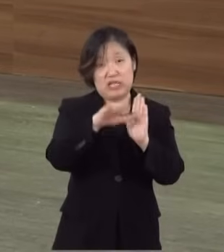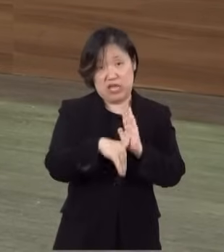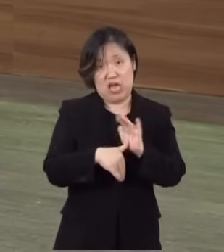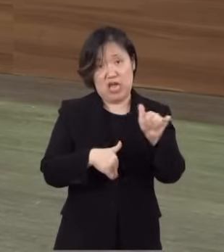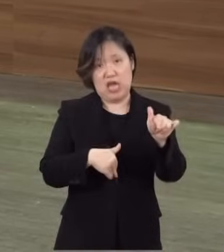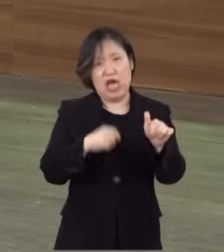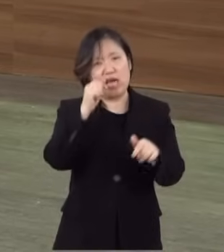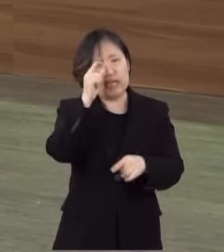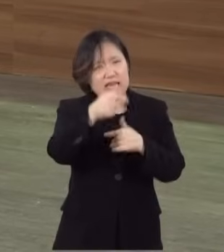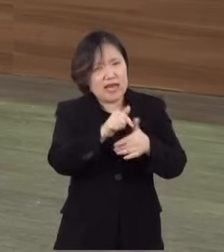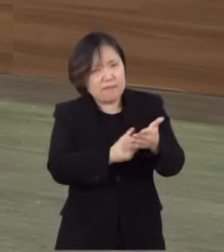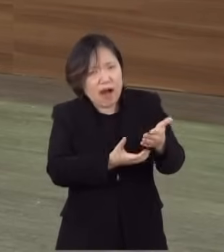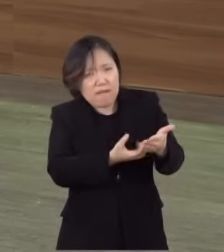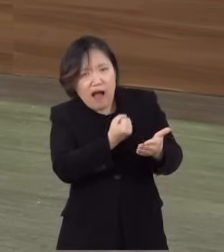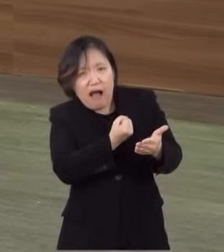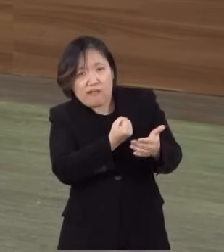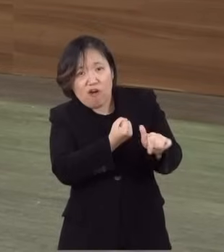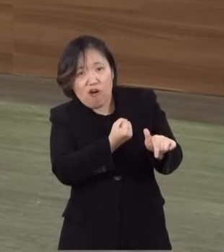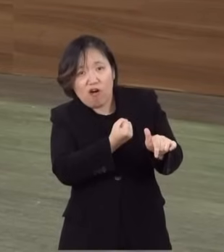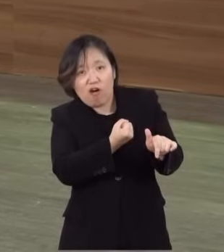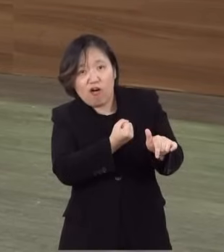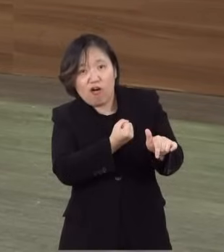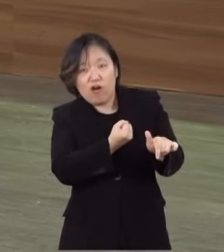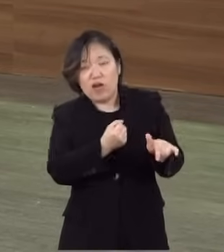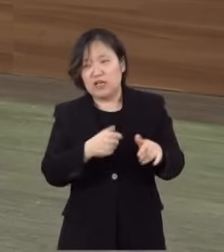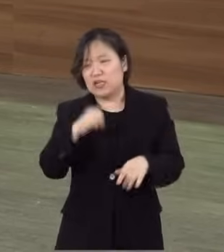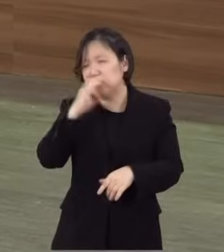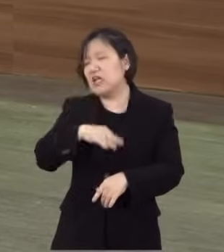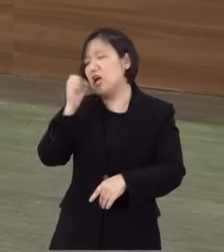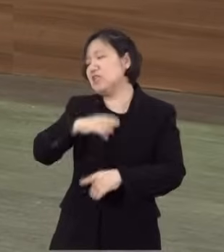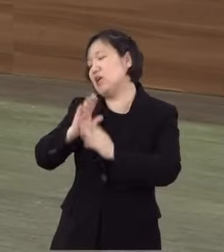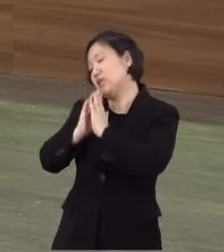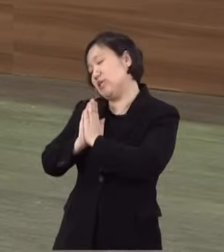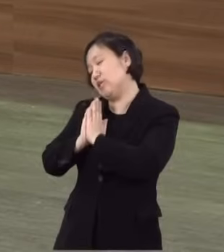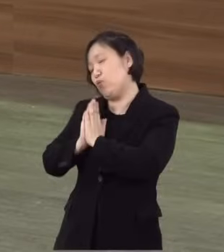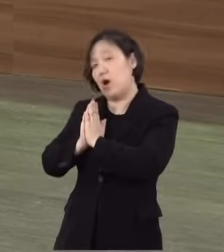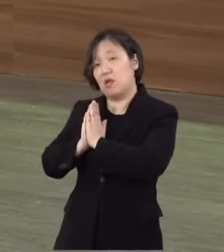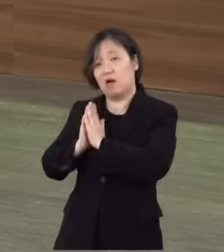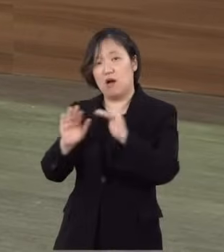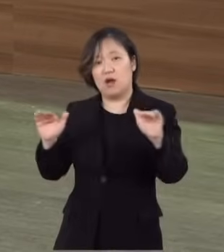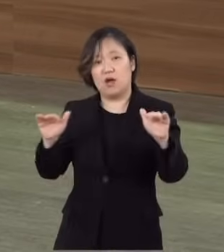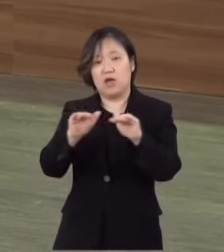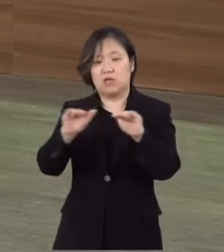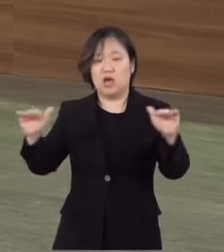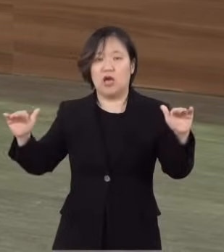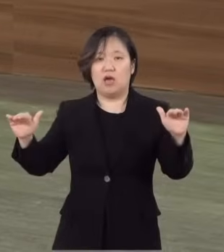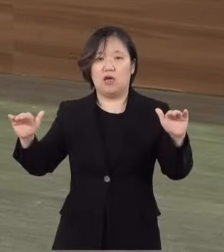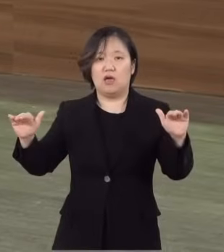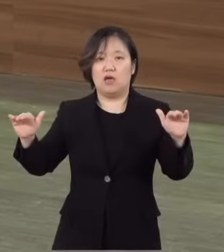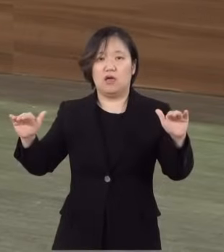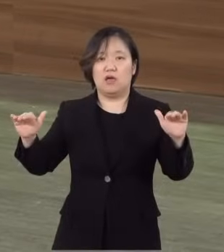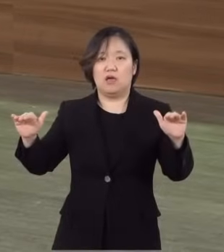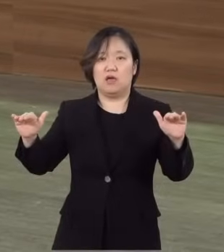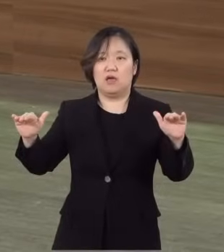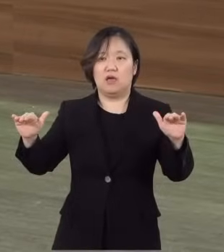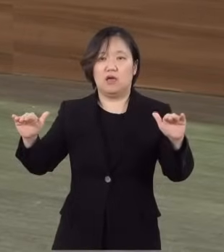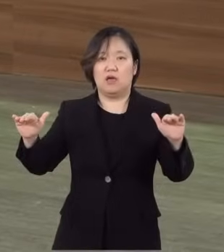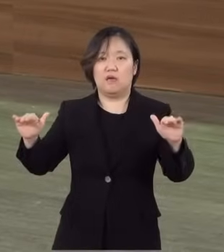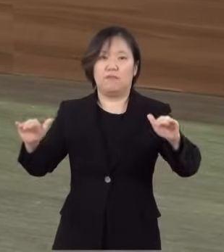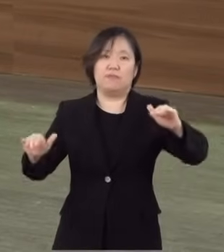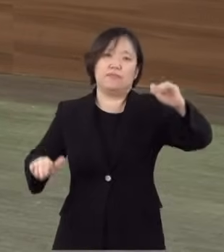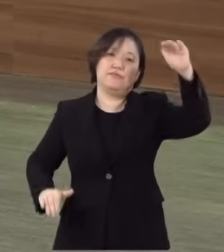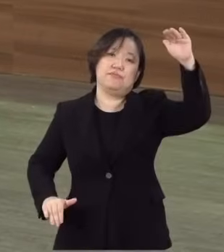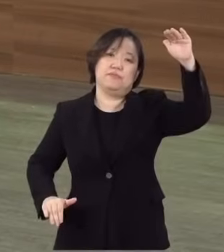해도 보리심을 일으킨 기도와 보리심을 일으키지 않은 기도가 하늘과